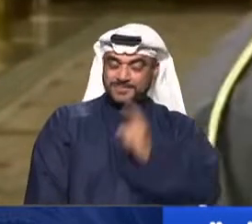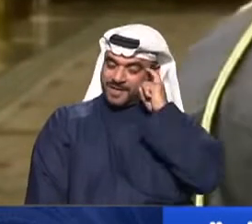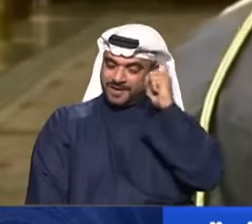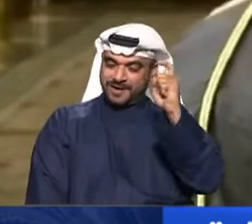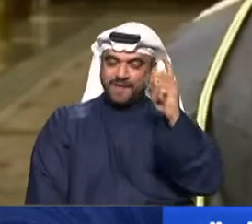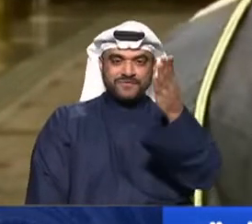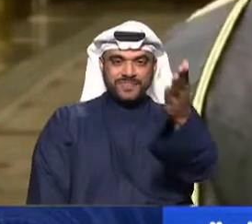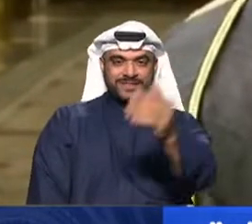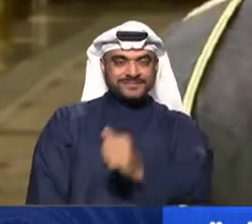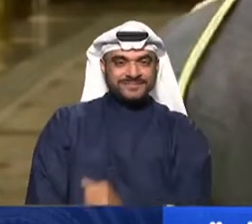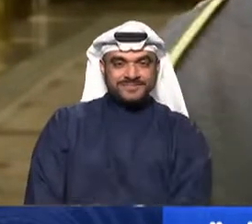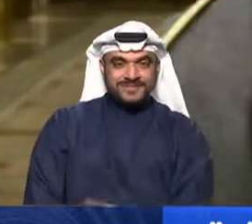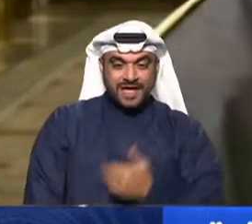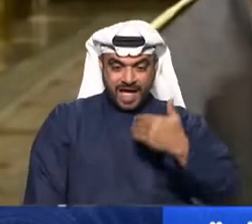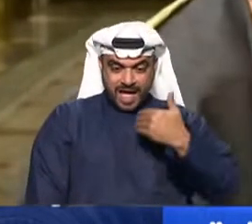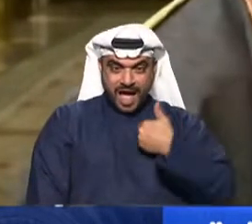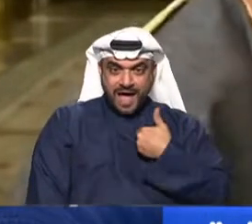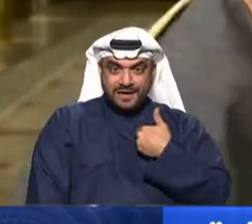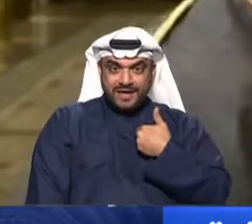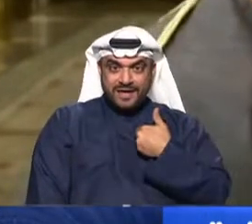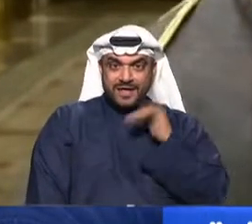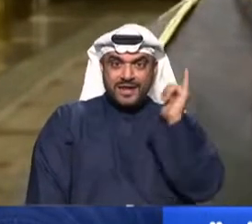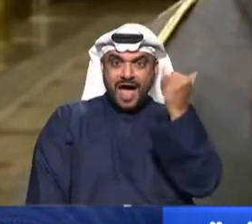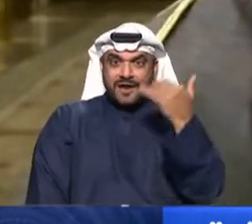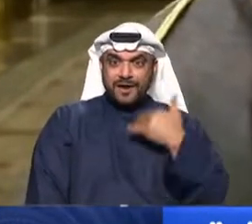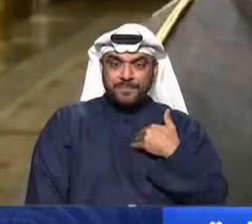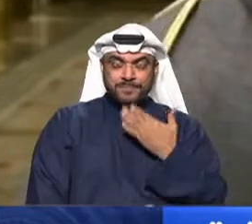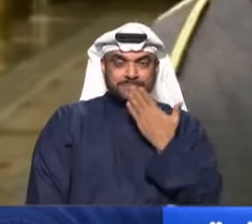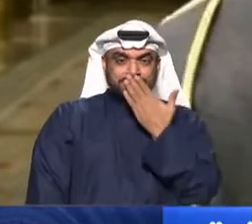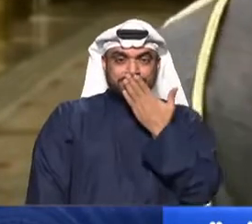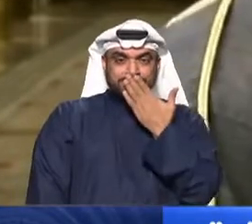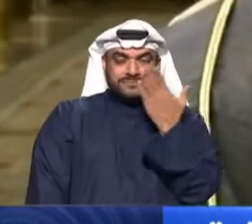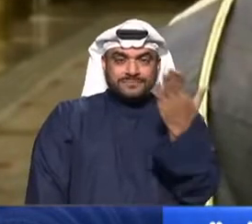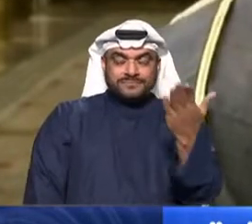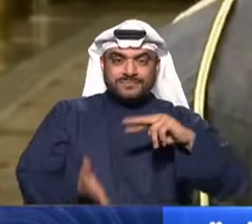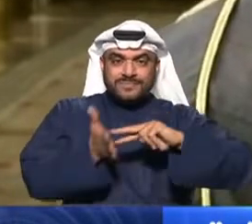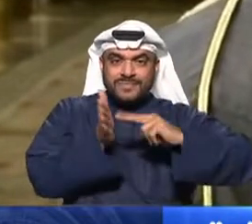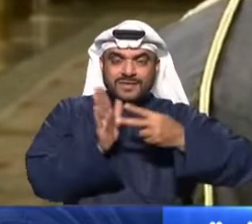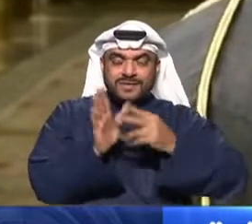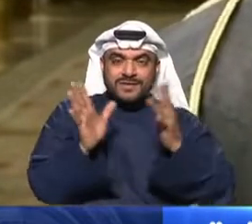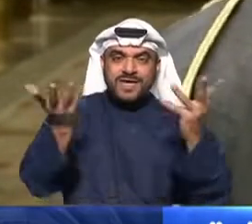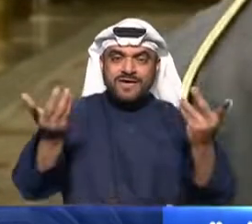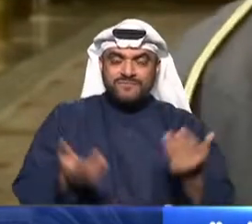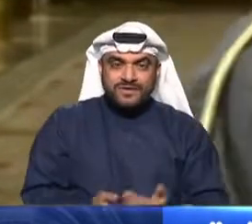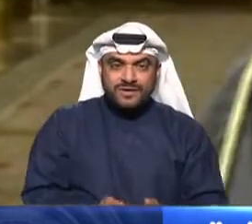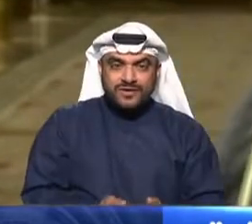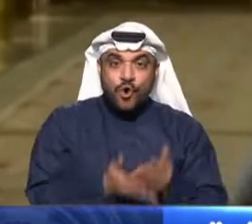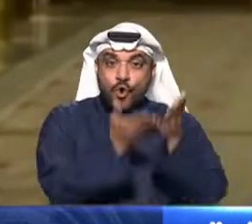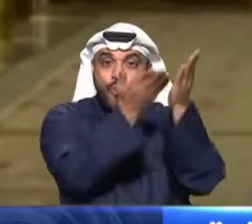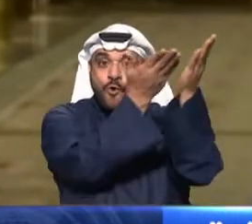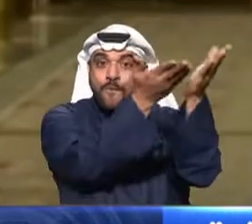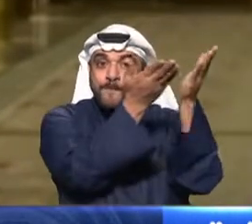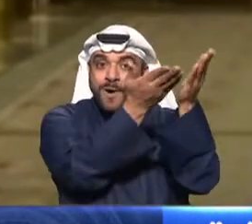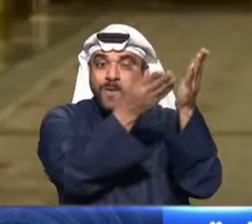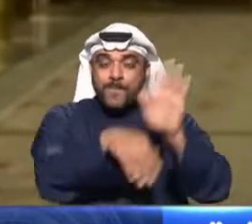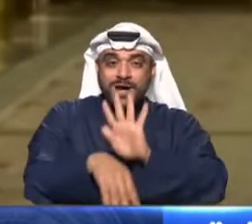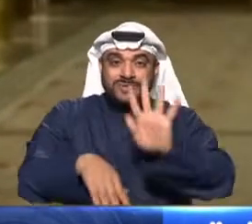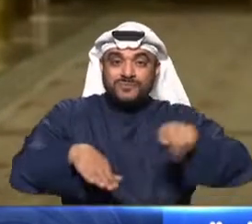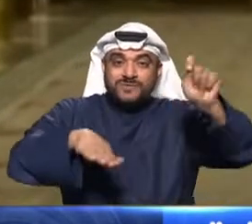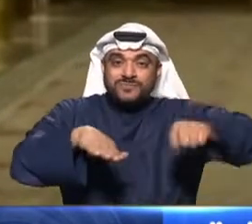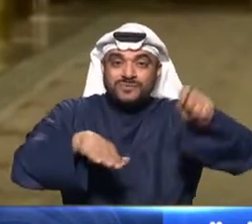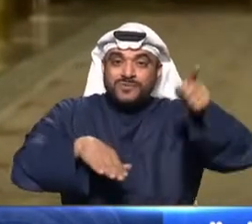وبالتالي لا يجوز أن يخرج من يحاول أن